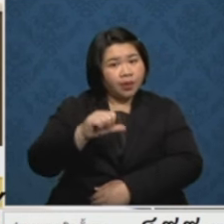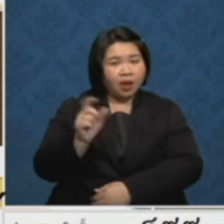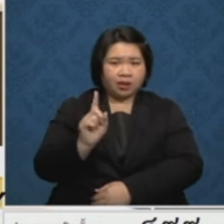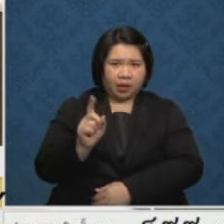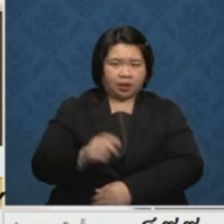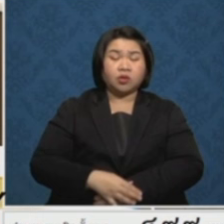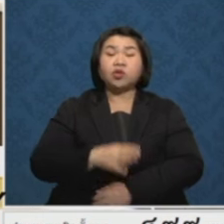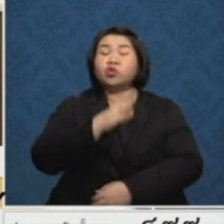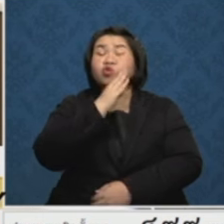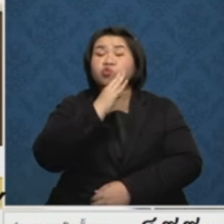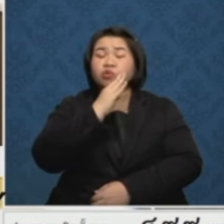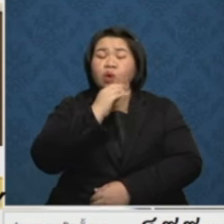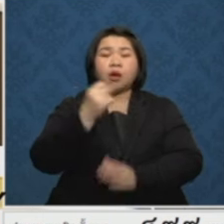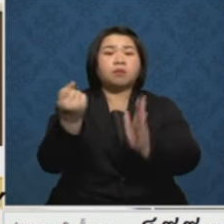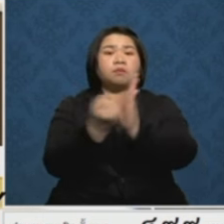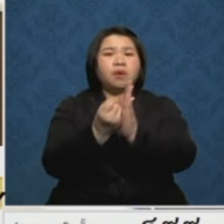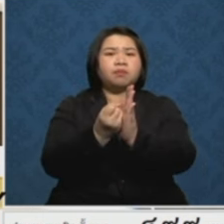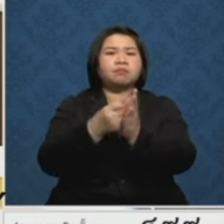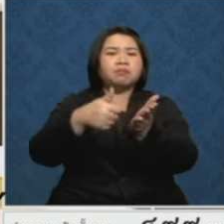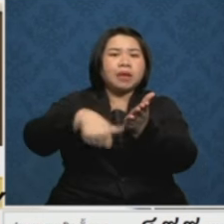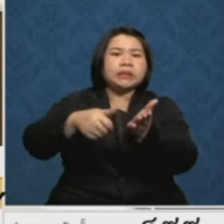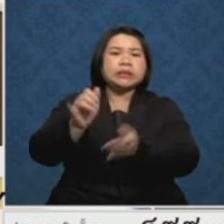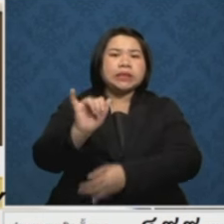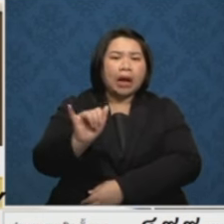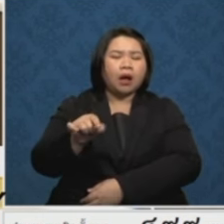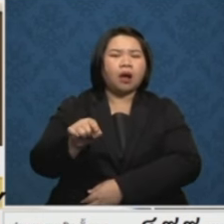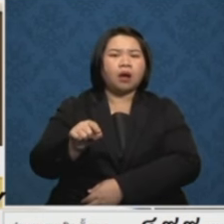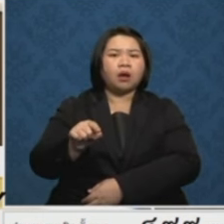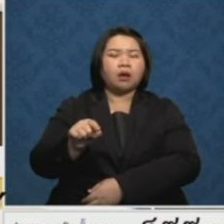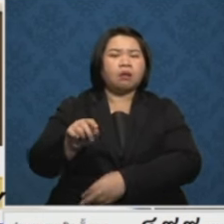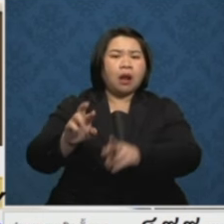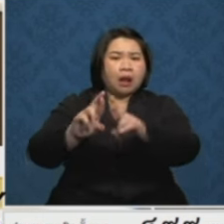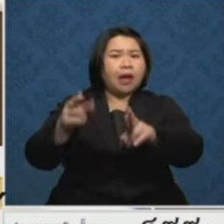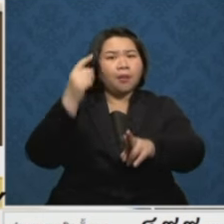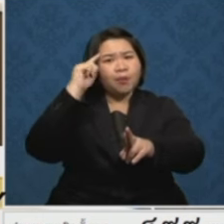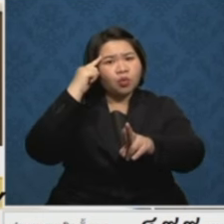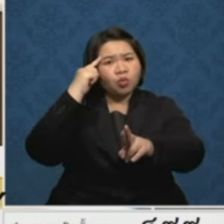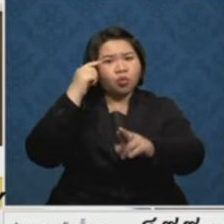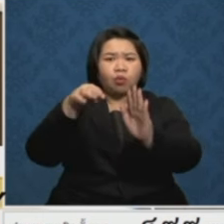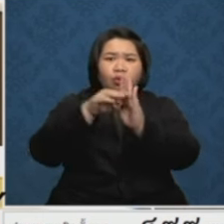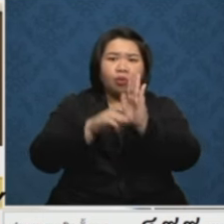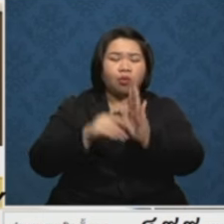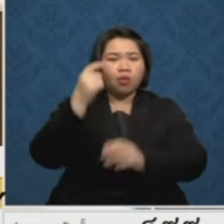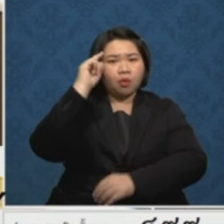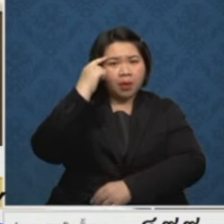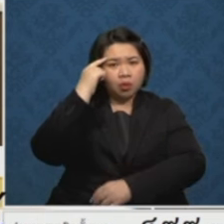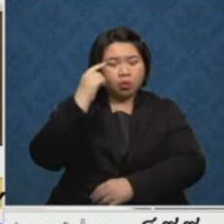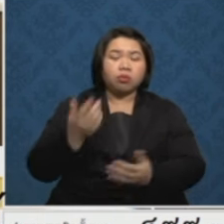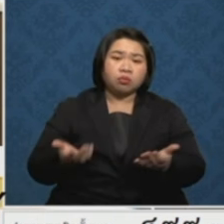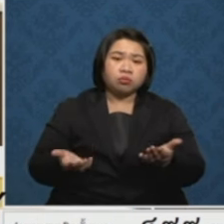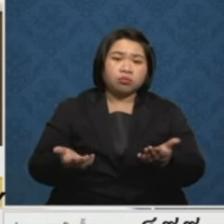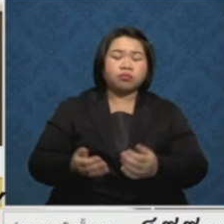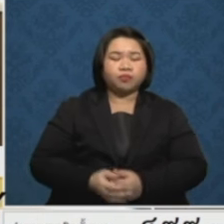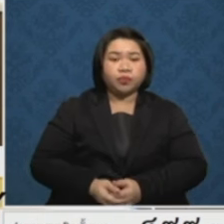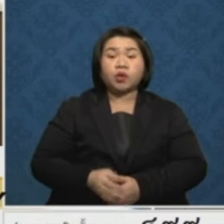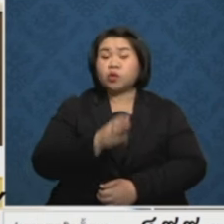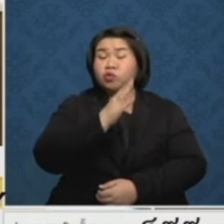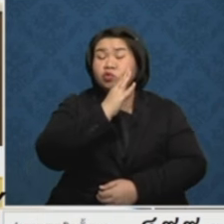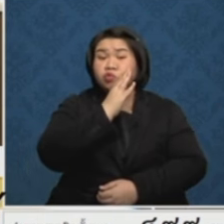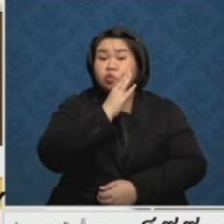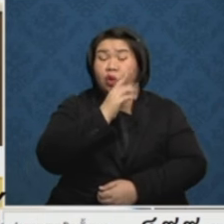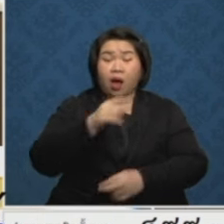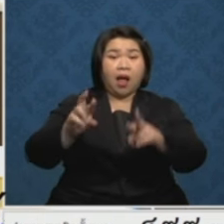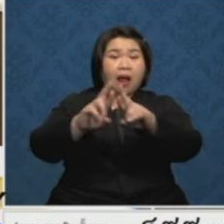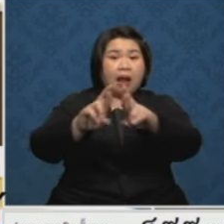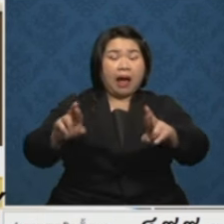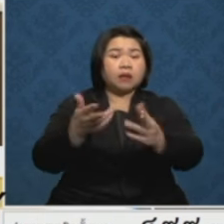ได้จดแบตวันนี้ทันไหมไม่มีอะไรบอกเลยแล้วจะมีแล้วจะถ้าเขามีเงิน